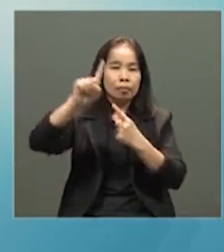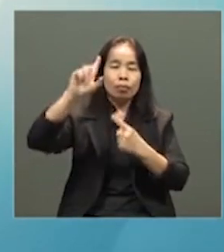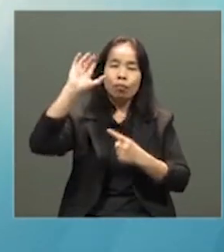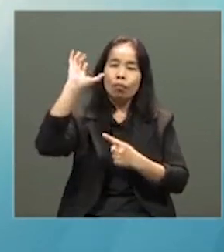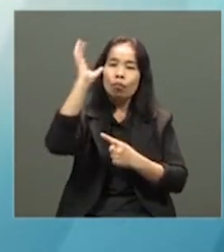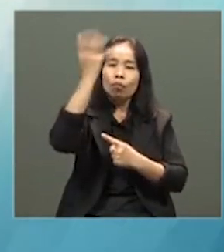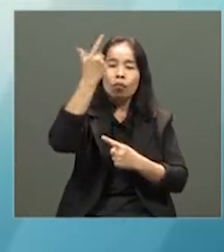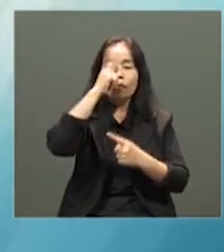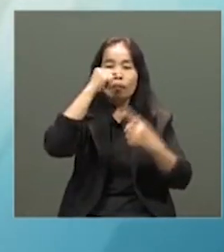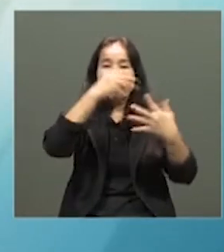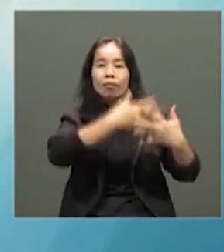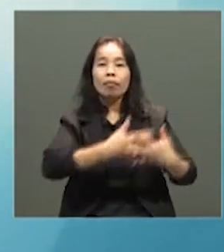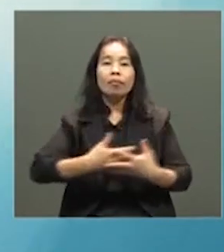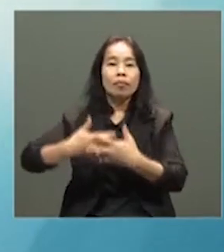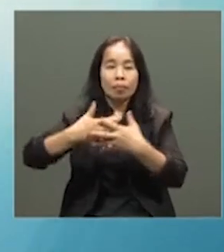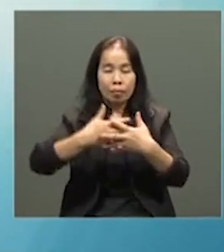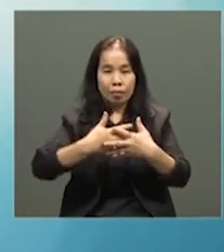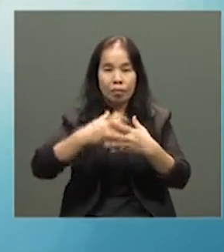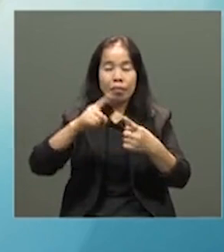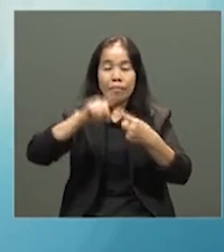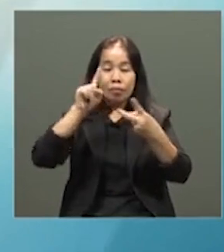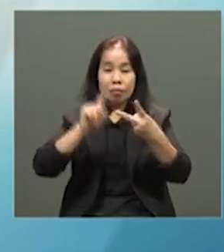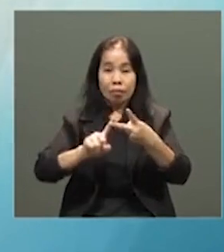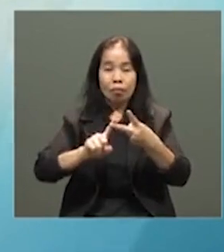ายสเปนพบผู้ป่วย